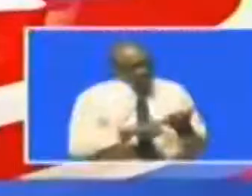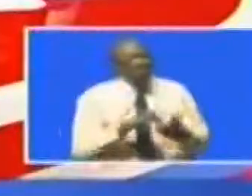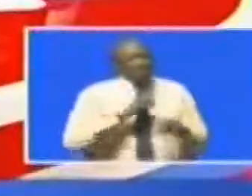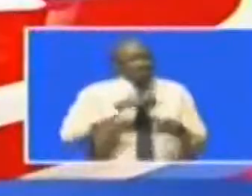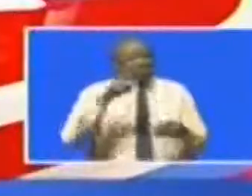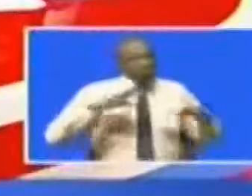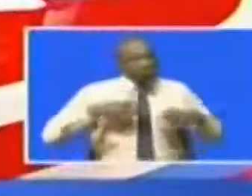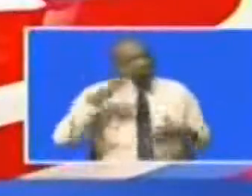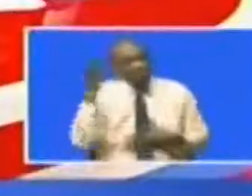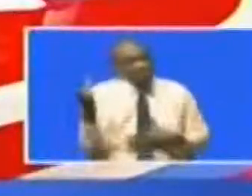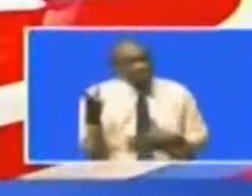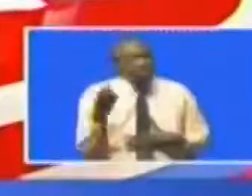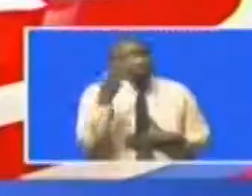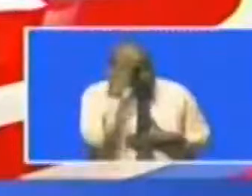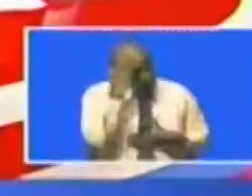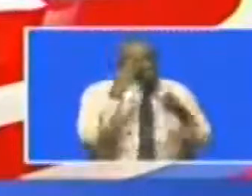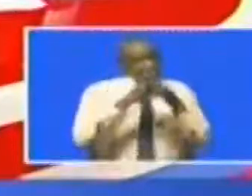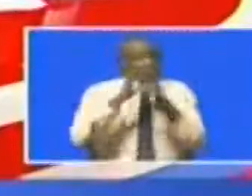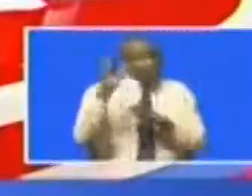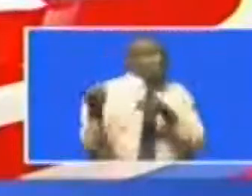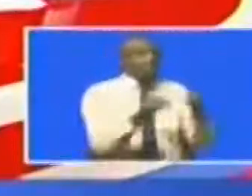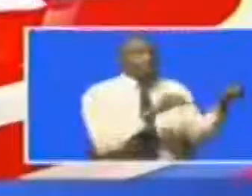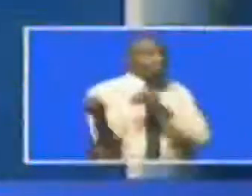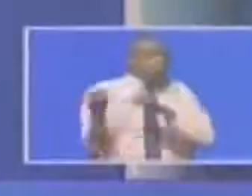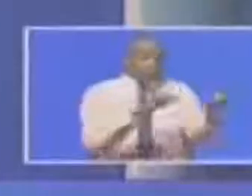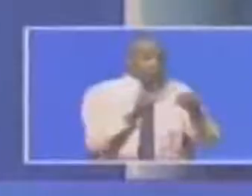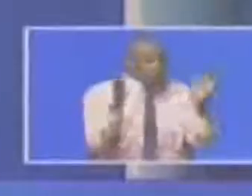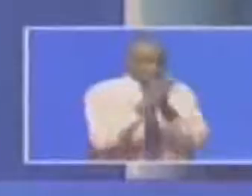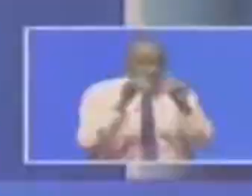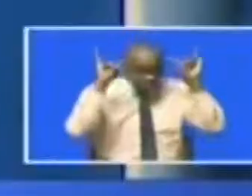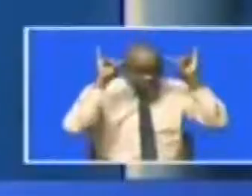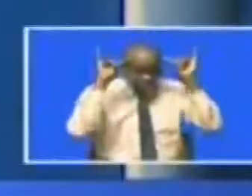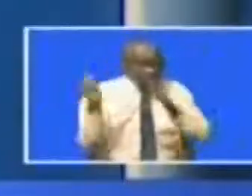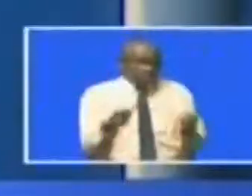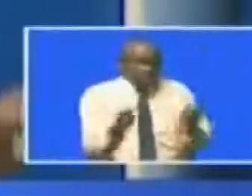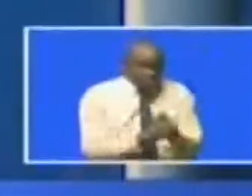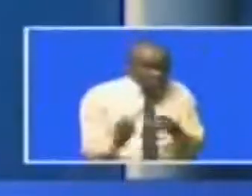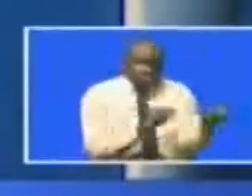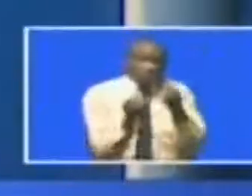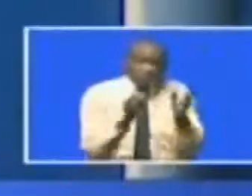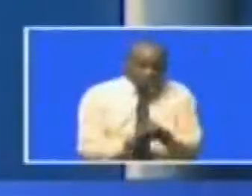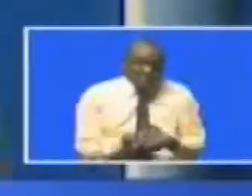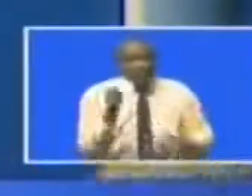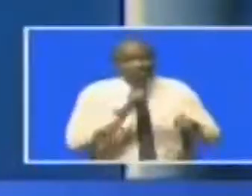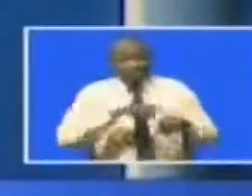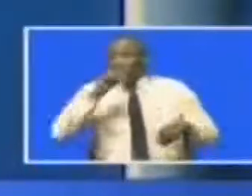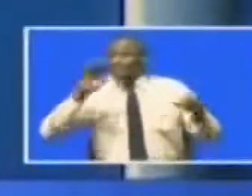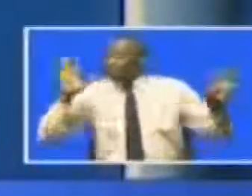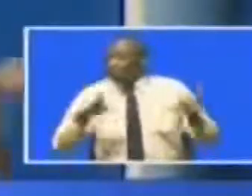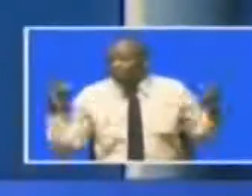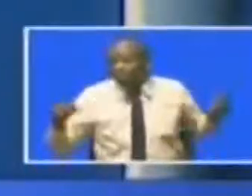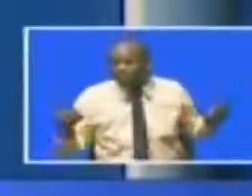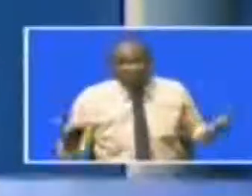tunapoenda Samburu, unajua mila yao ni ya kuhamahama wanapofuga mifugo. Kwa hivyo mara nyingine tunaenda tunapata hawako,